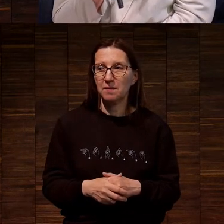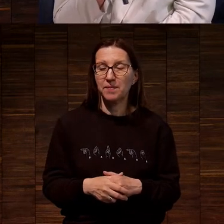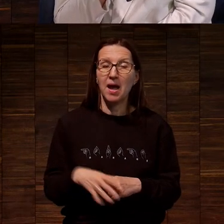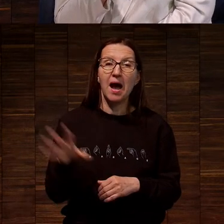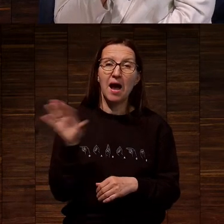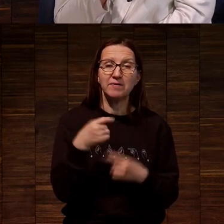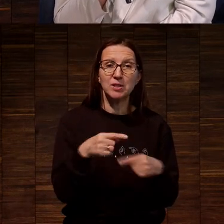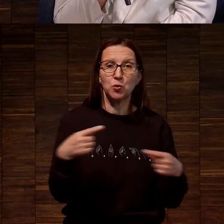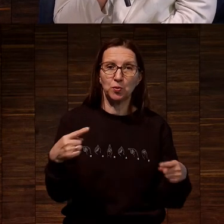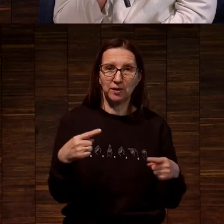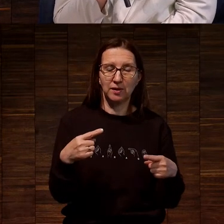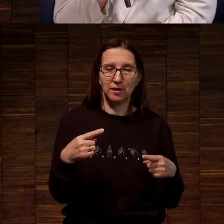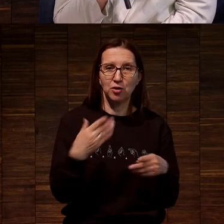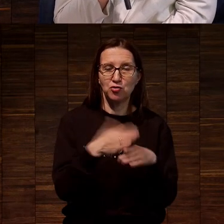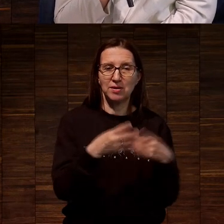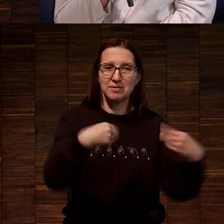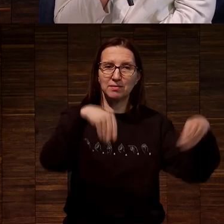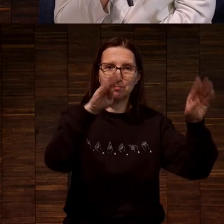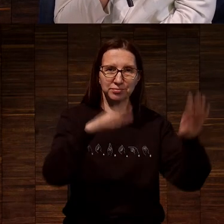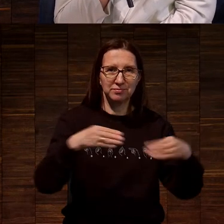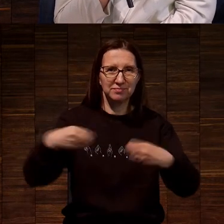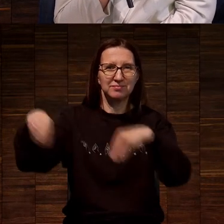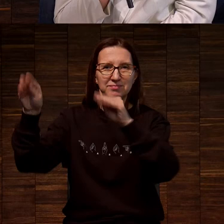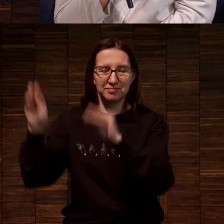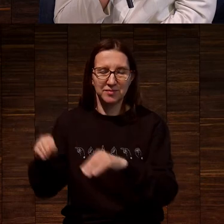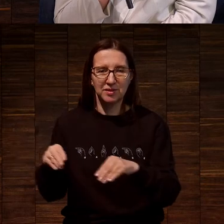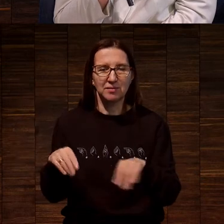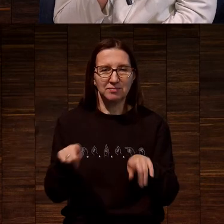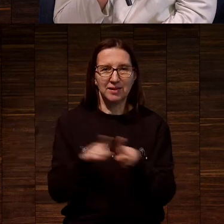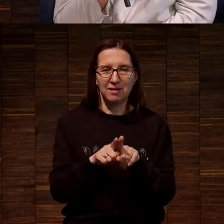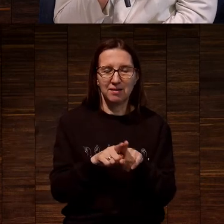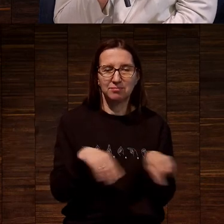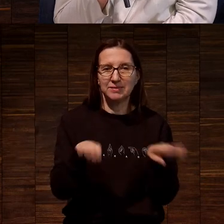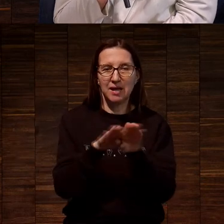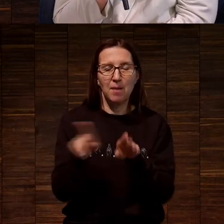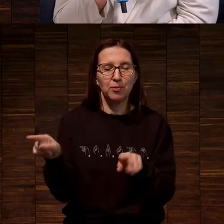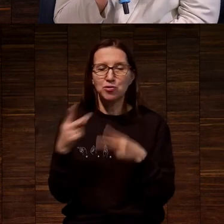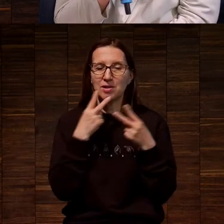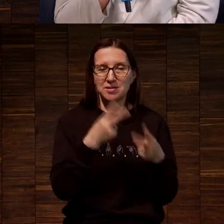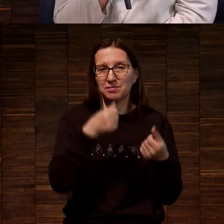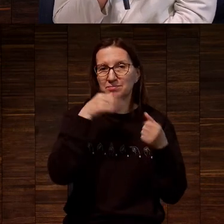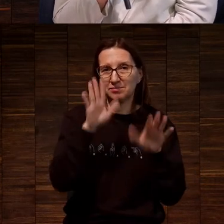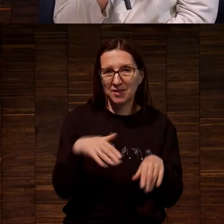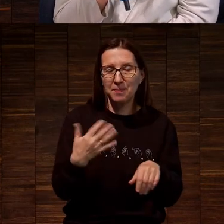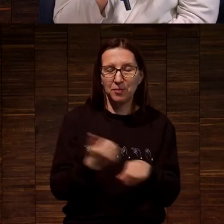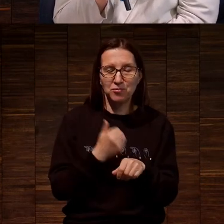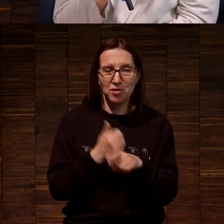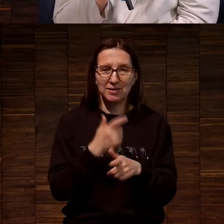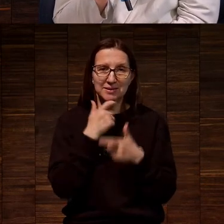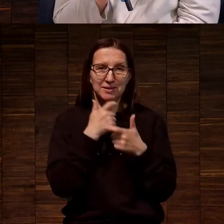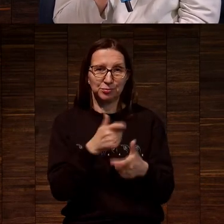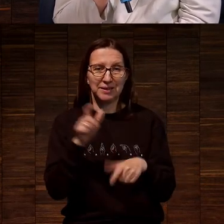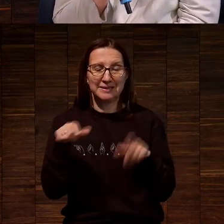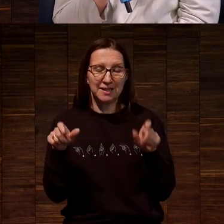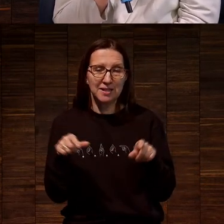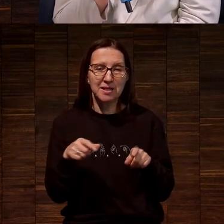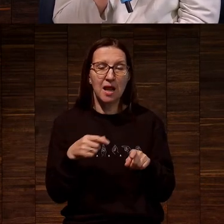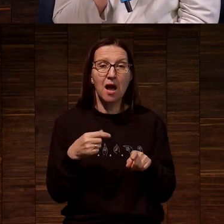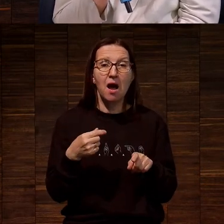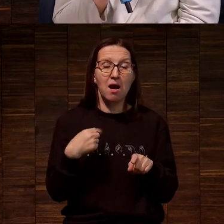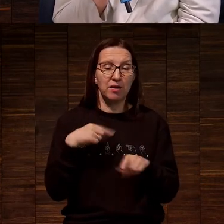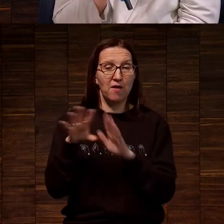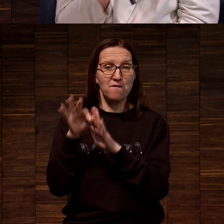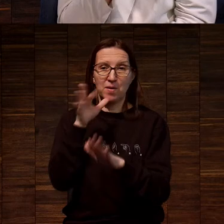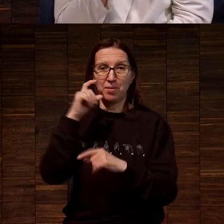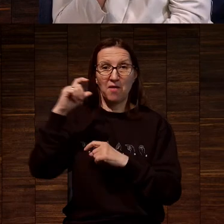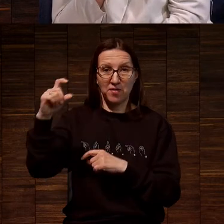Все остальные части были закрыты вот такими покрывалами и не были доступны. То есть зритель получал только ту часть, на которую он мог